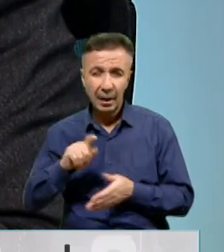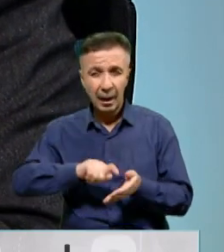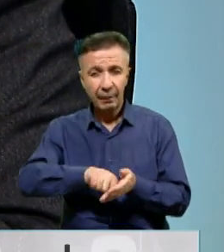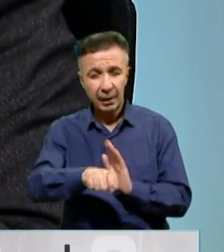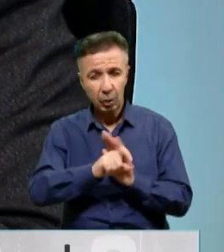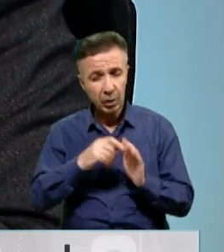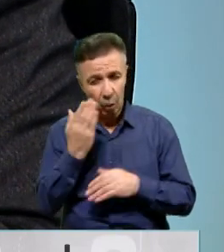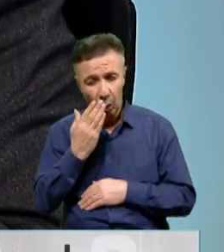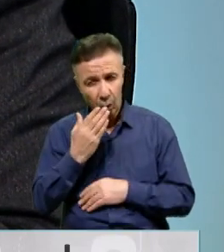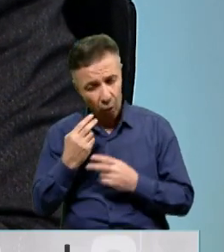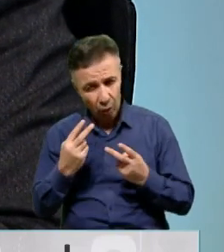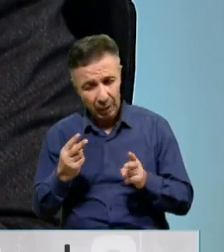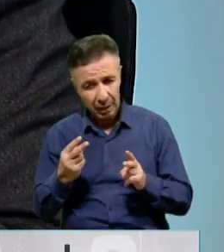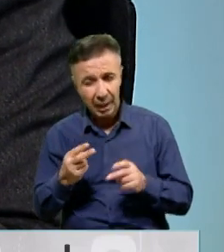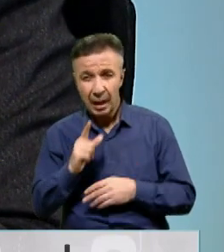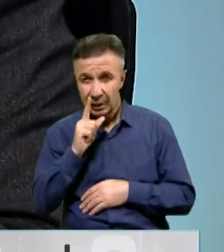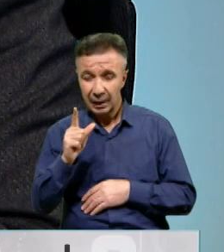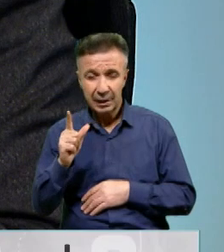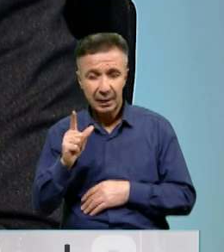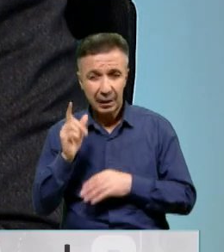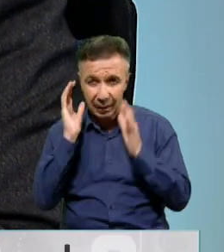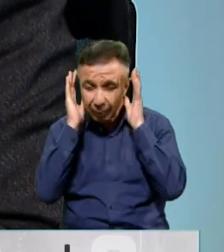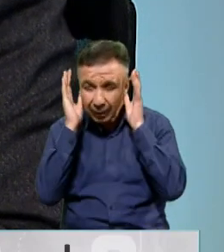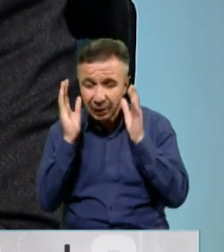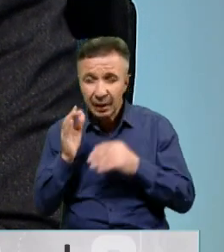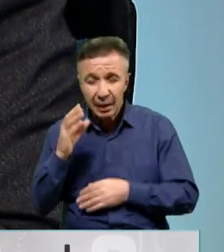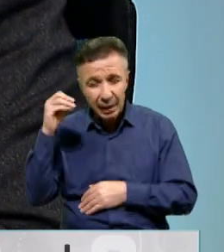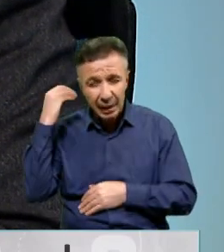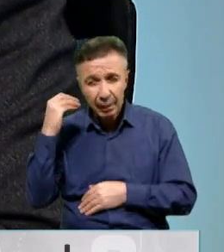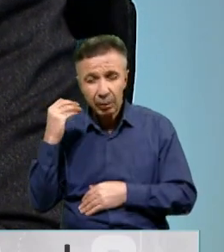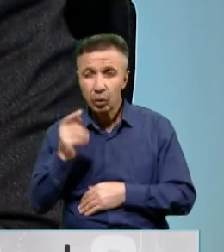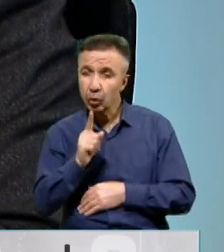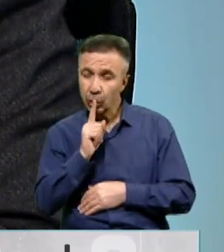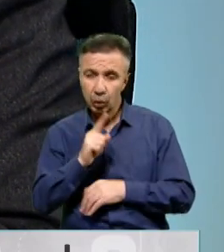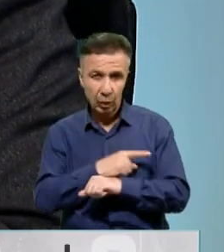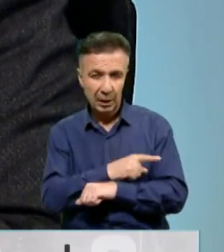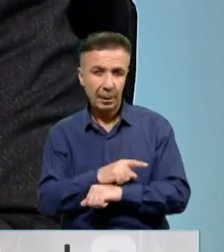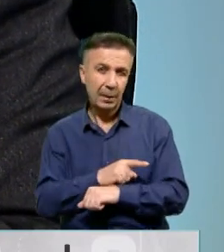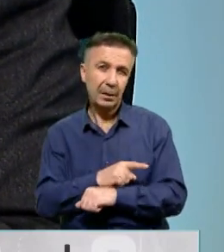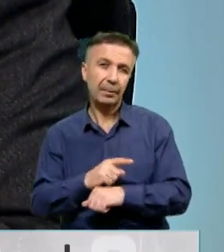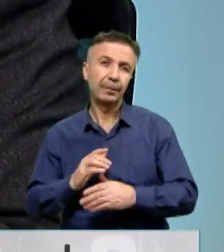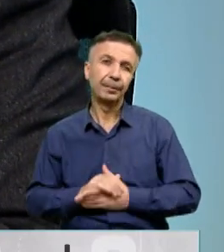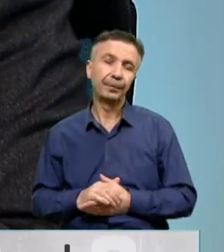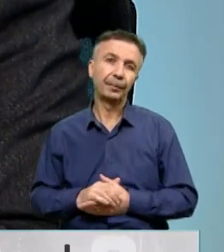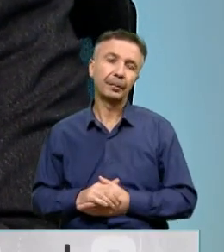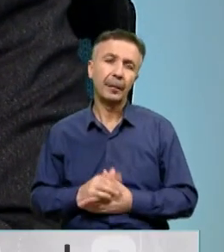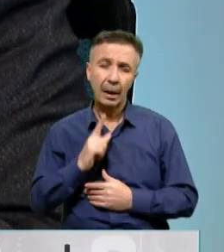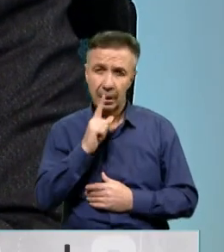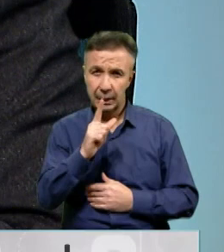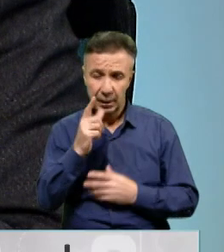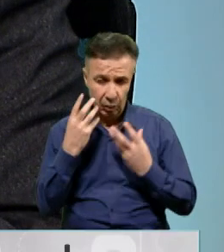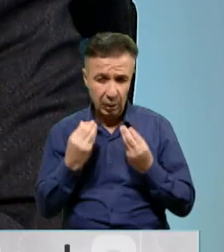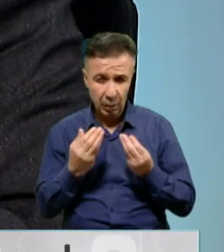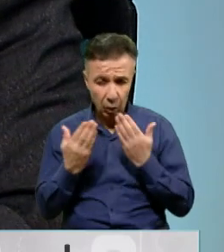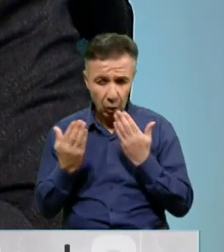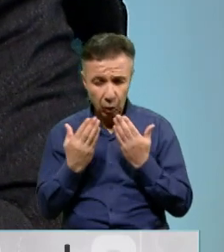okurlar. Sesli namazlarda ise imamın sustuğu zamanlarda, hani sesli bir şekilde